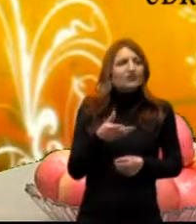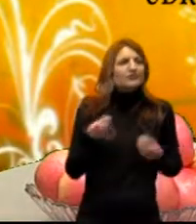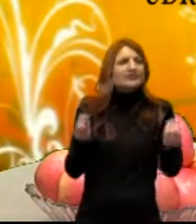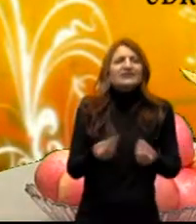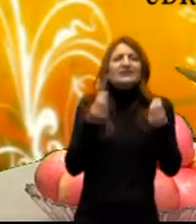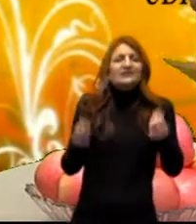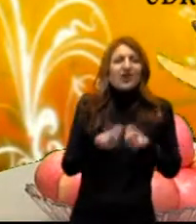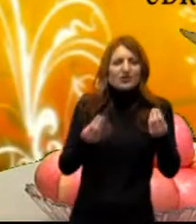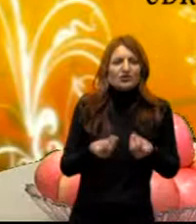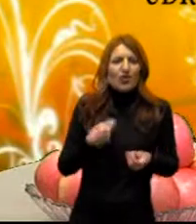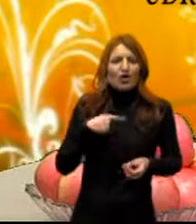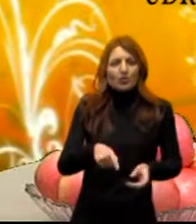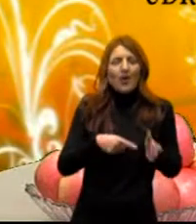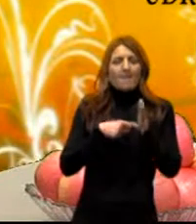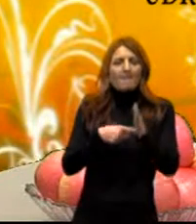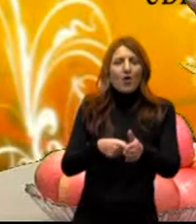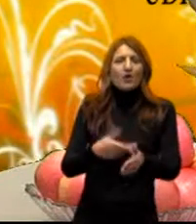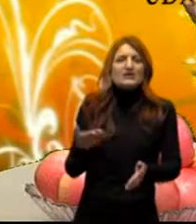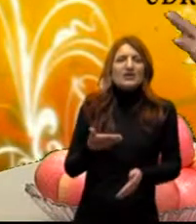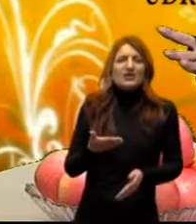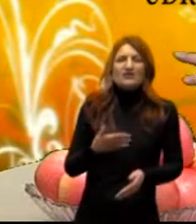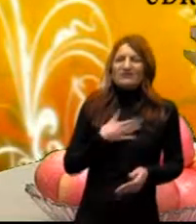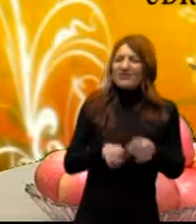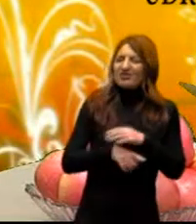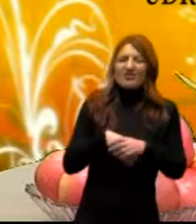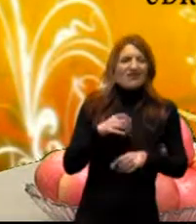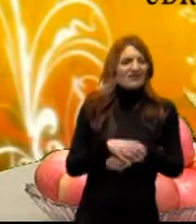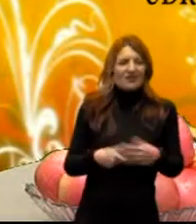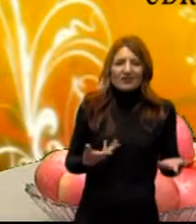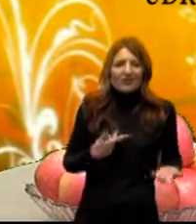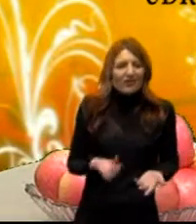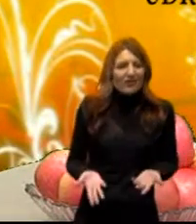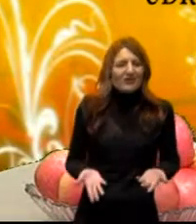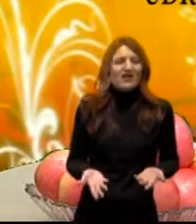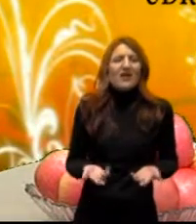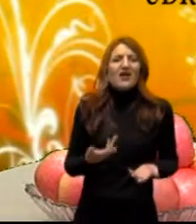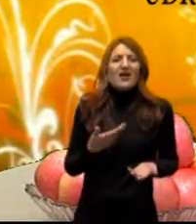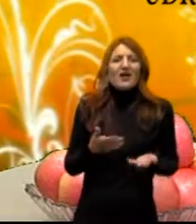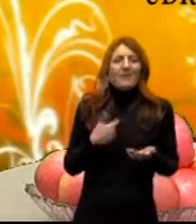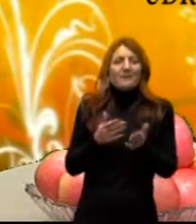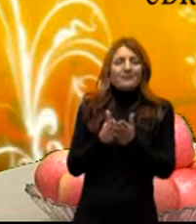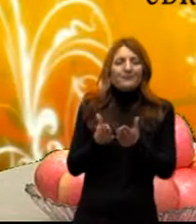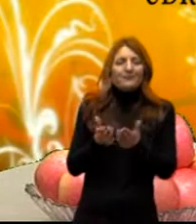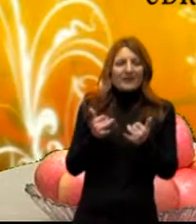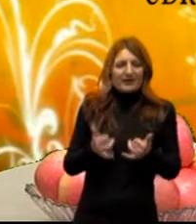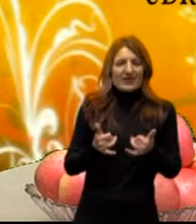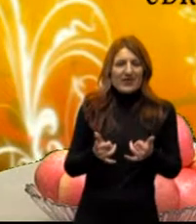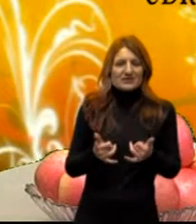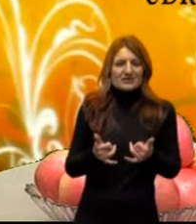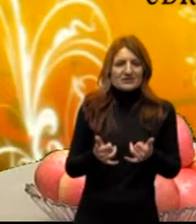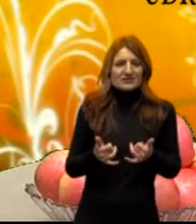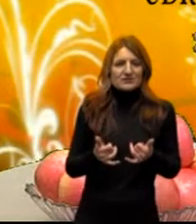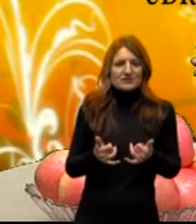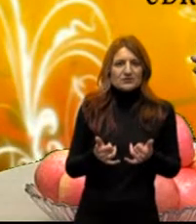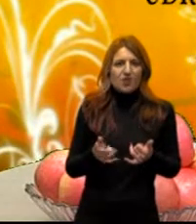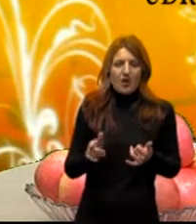nešto što očito pokazuje neka druga naša nezadovoljstva, pa bih htjela da mi, danas je skoro